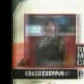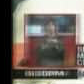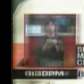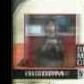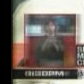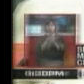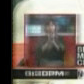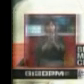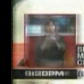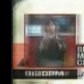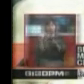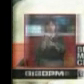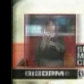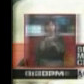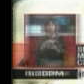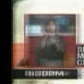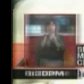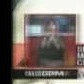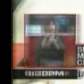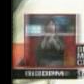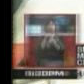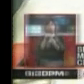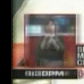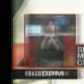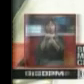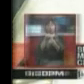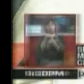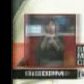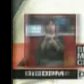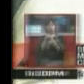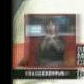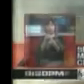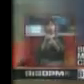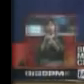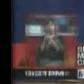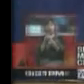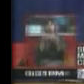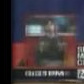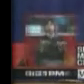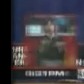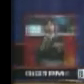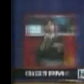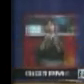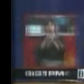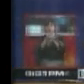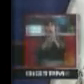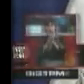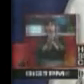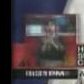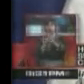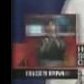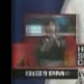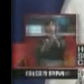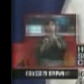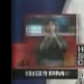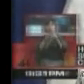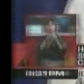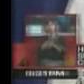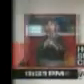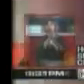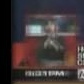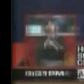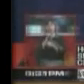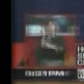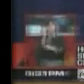economic provisions of the present charter. Ganito rin ang posisyon ni House Speaker Sonny